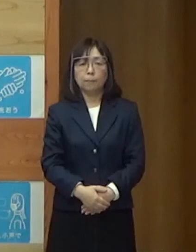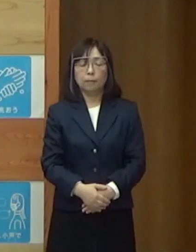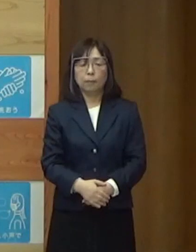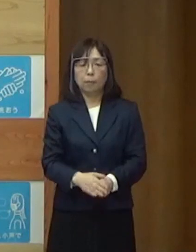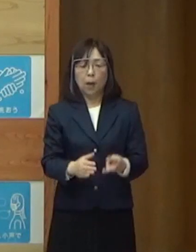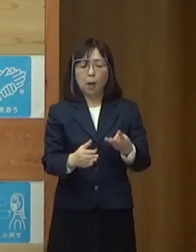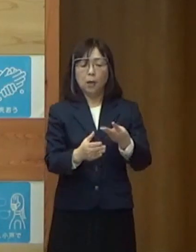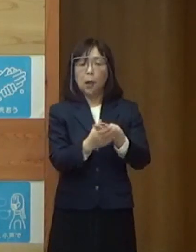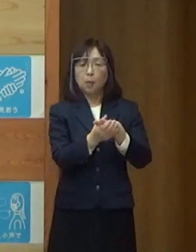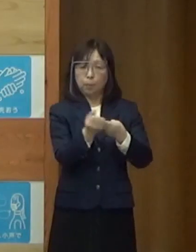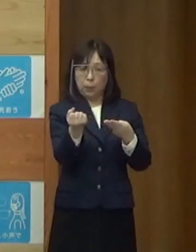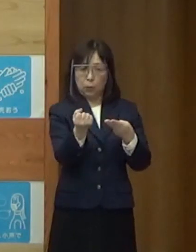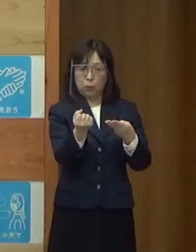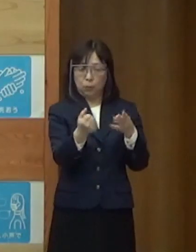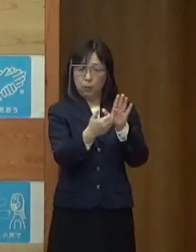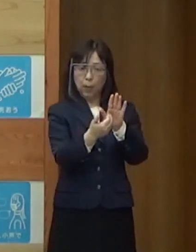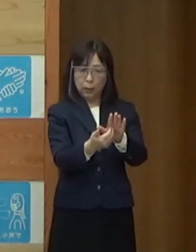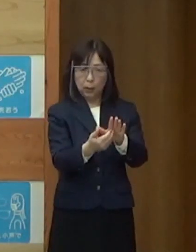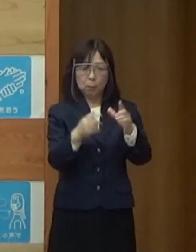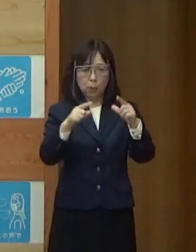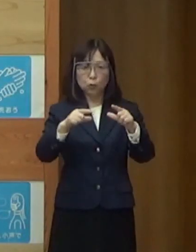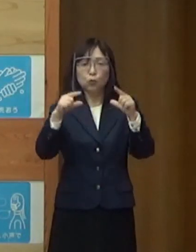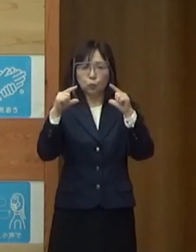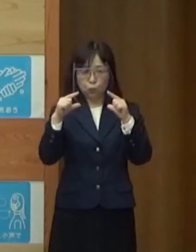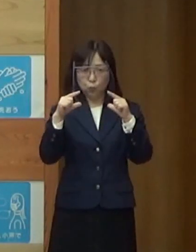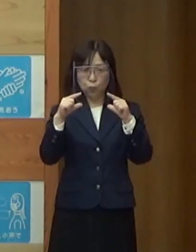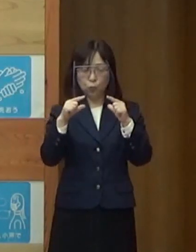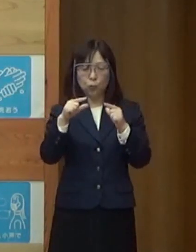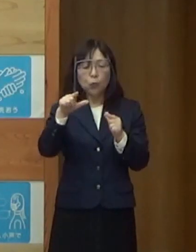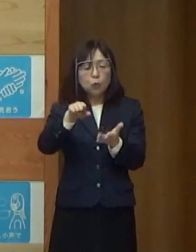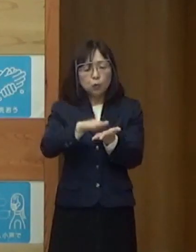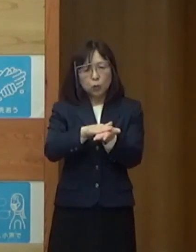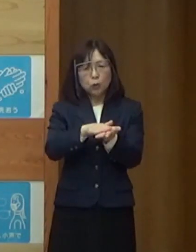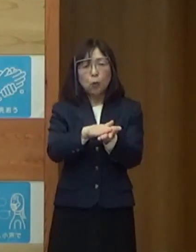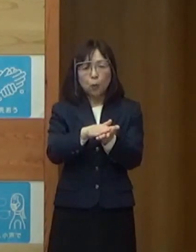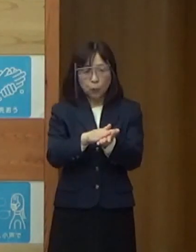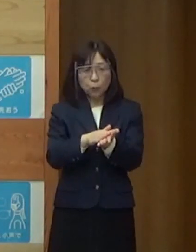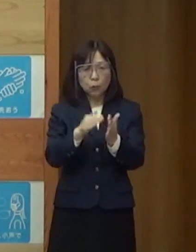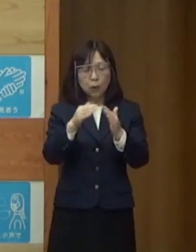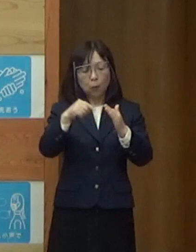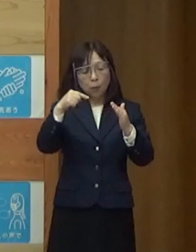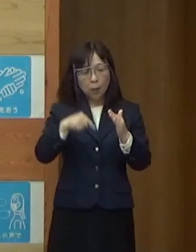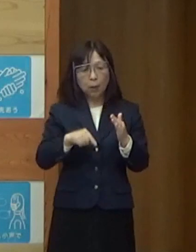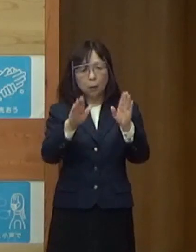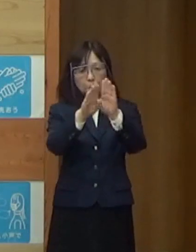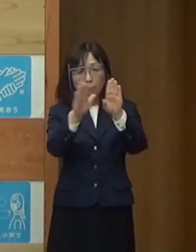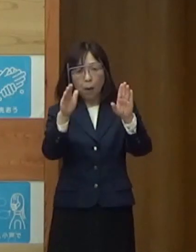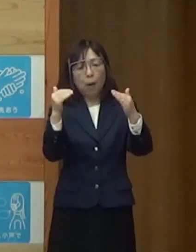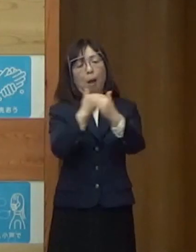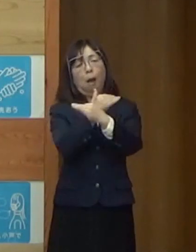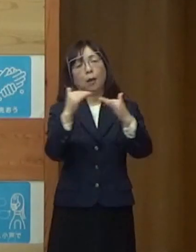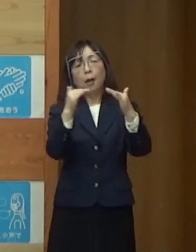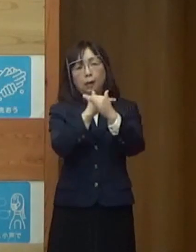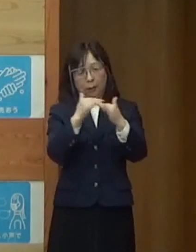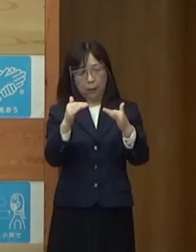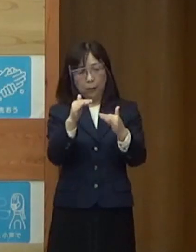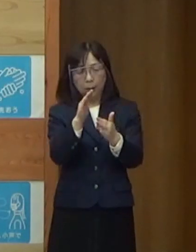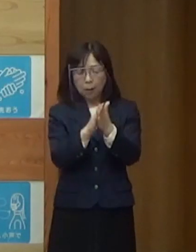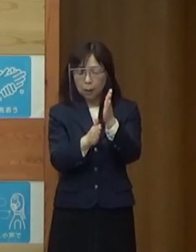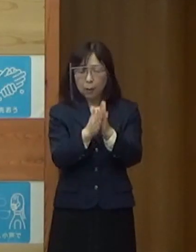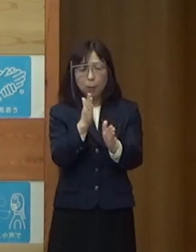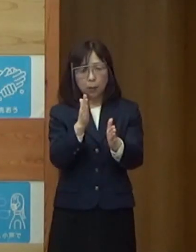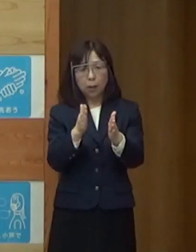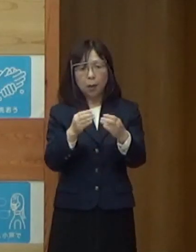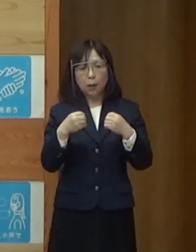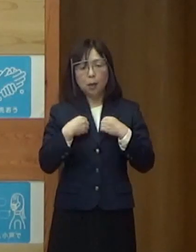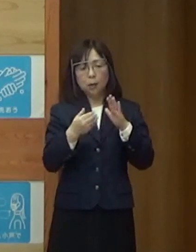3密の回避、マスクの着用、手指消毒、屋内での換気、改めて感